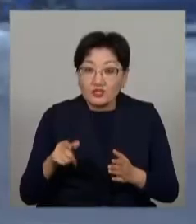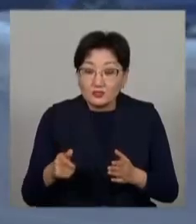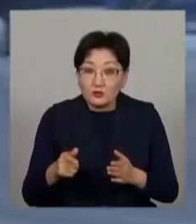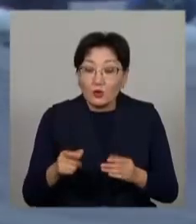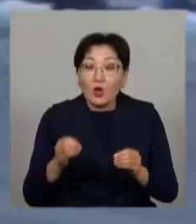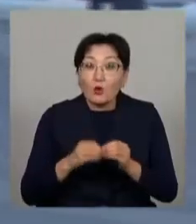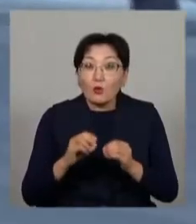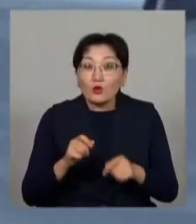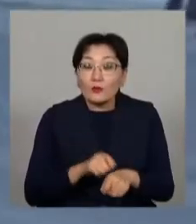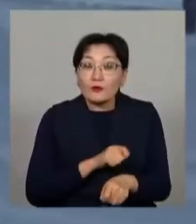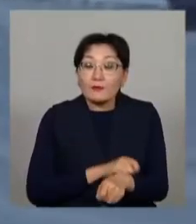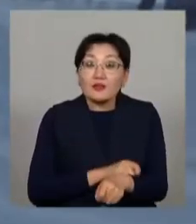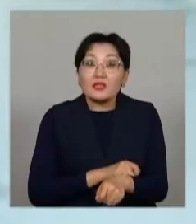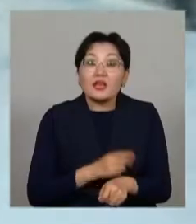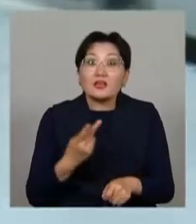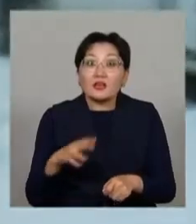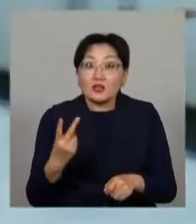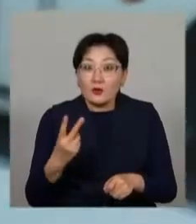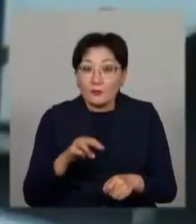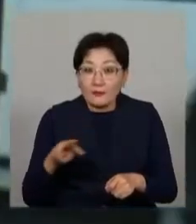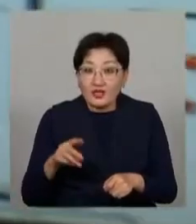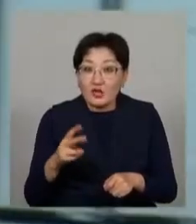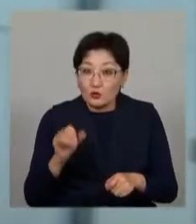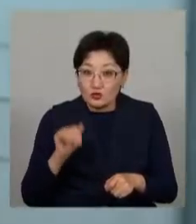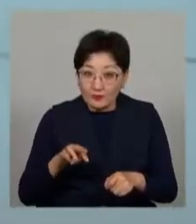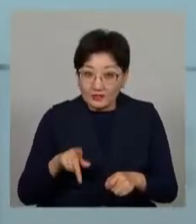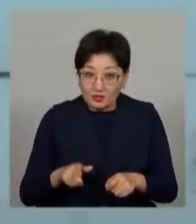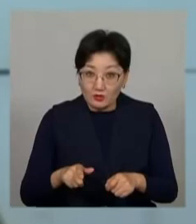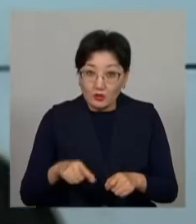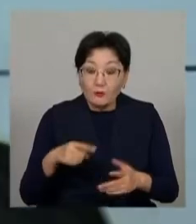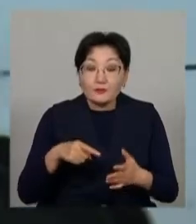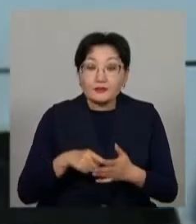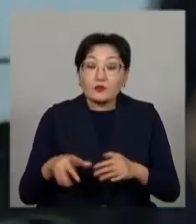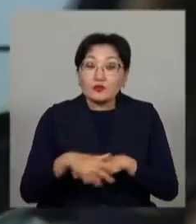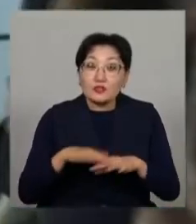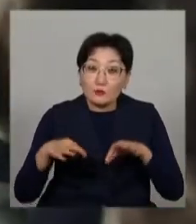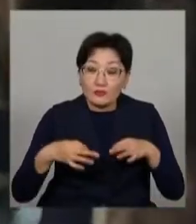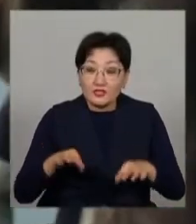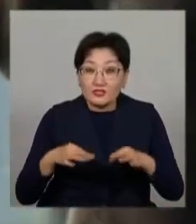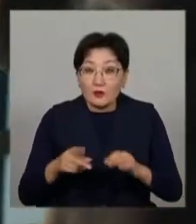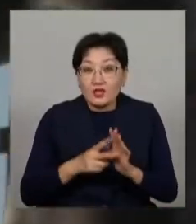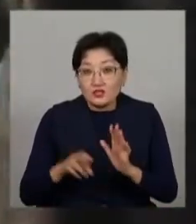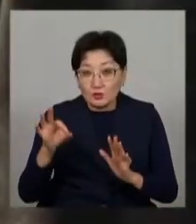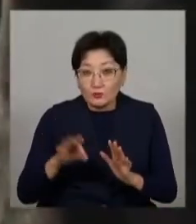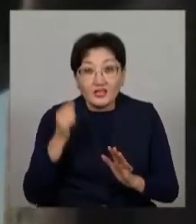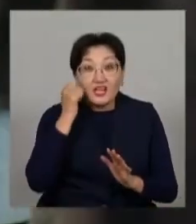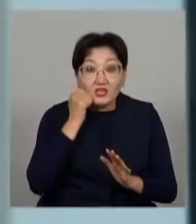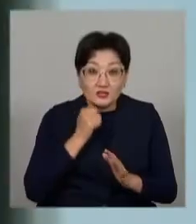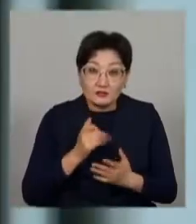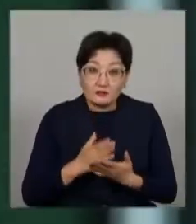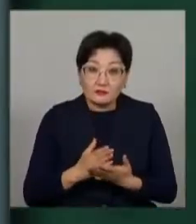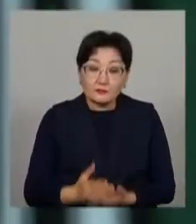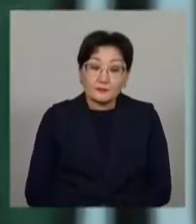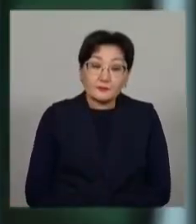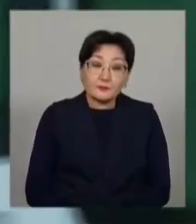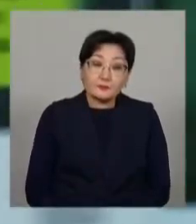10 метрден асатын 42 миллион 200 мың теңге. Айта кетейін, қаладағы қоғамдық көліктердің 70% ескірген.